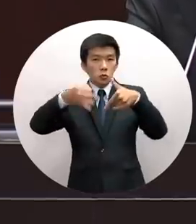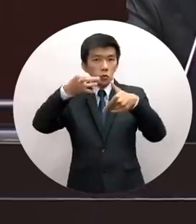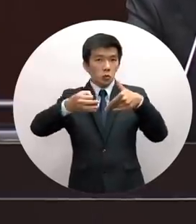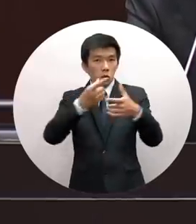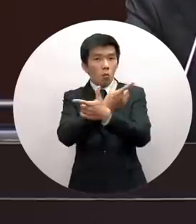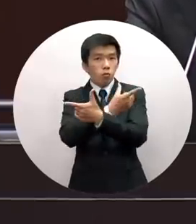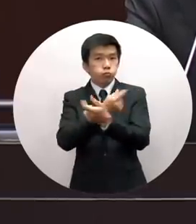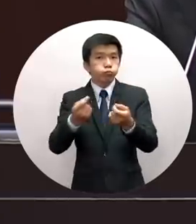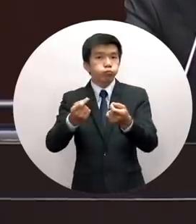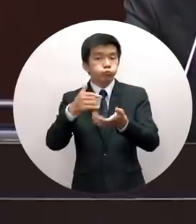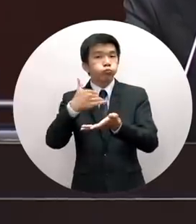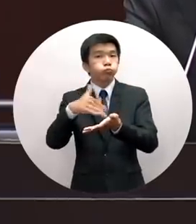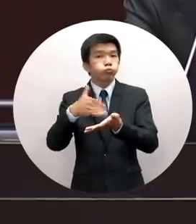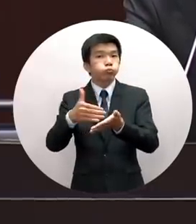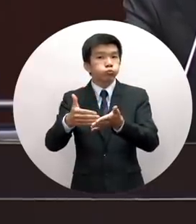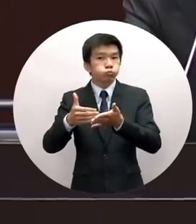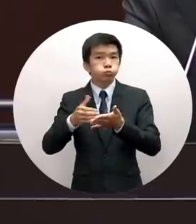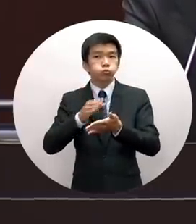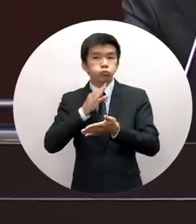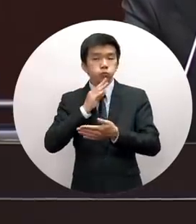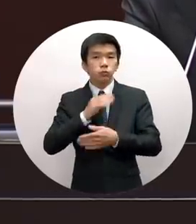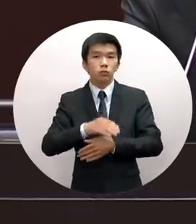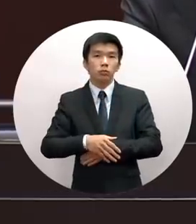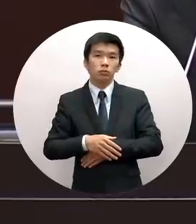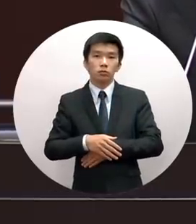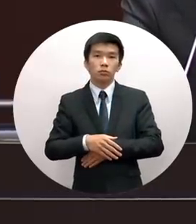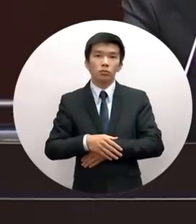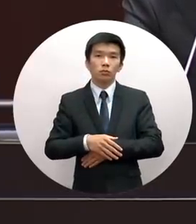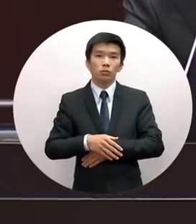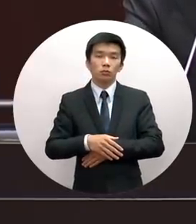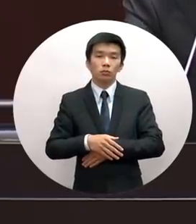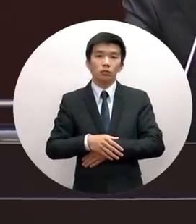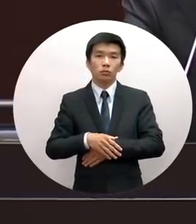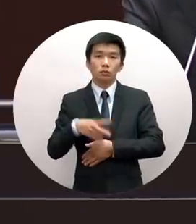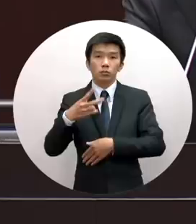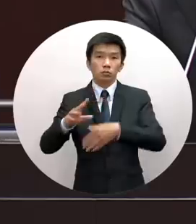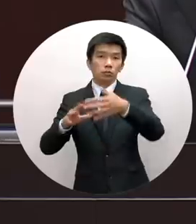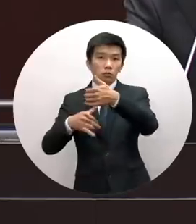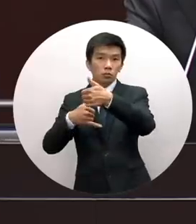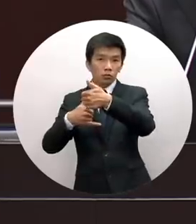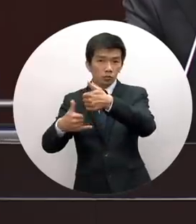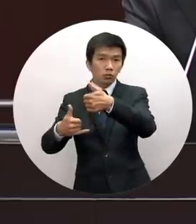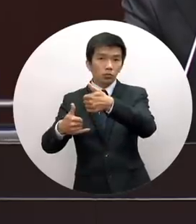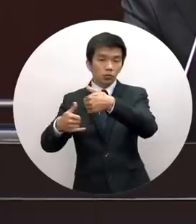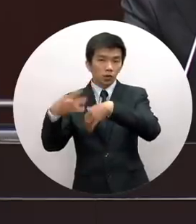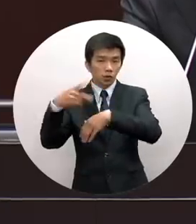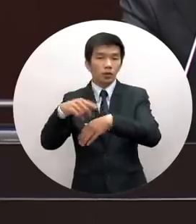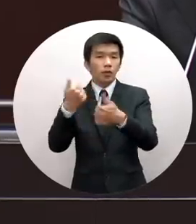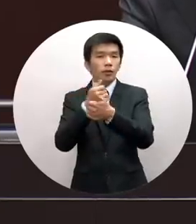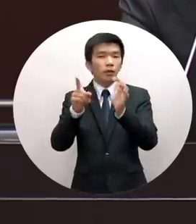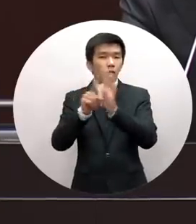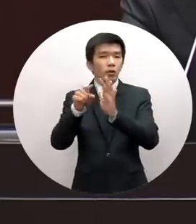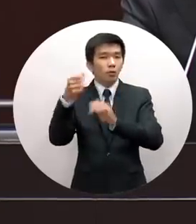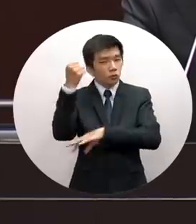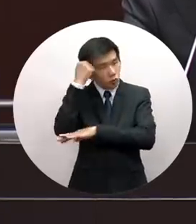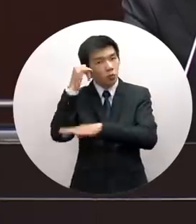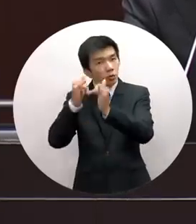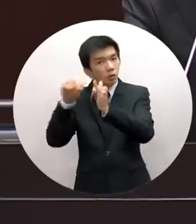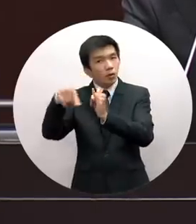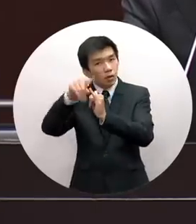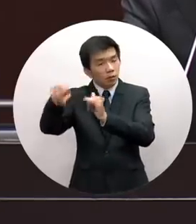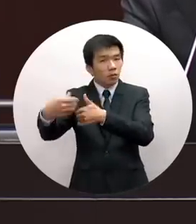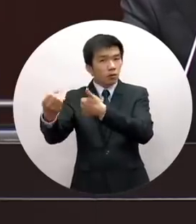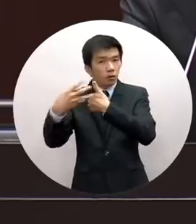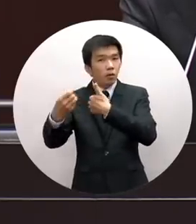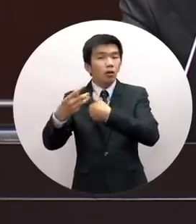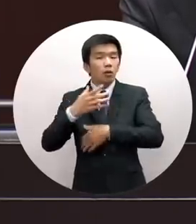的计价的公式甲计算啦，哟，啊，所以讲委员你代表乡亲的反映这个代志，我可以理